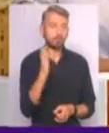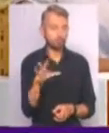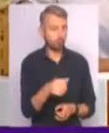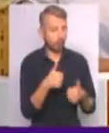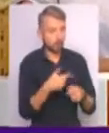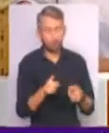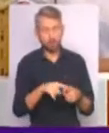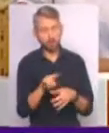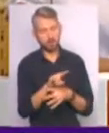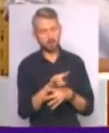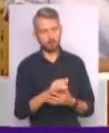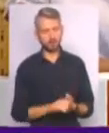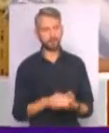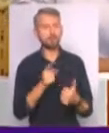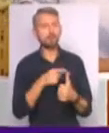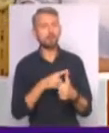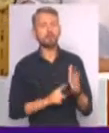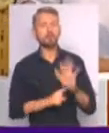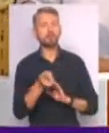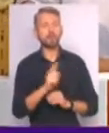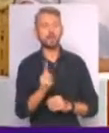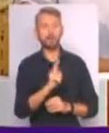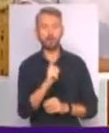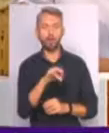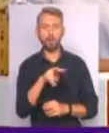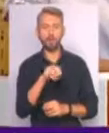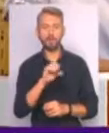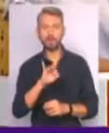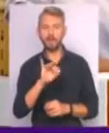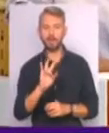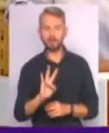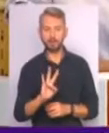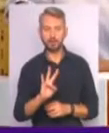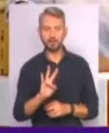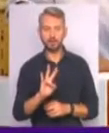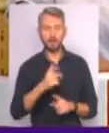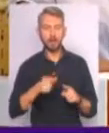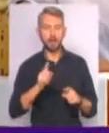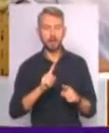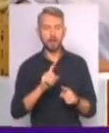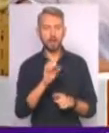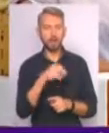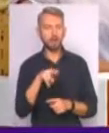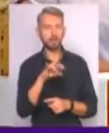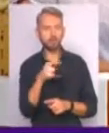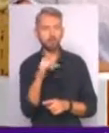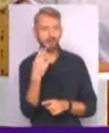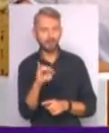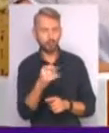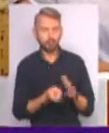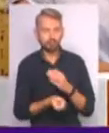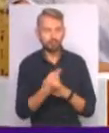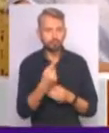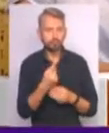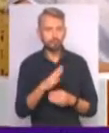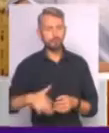це неправда. Во-первых, почнемо з того, що холестерин в основному так називаємо ендогенний. Тобто образується,